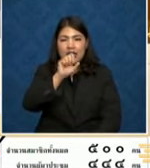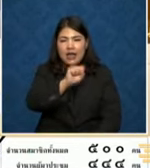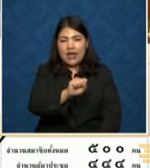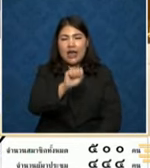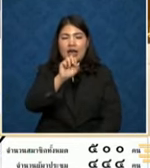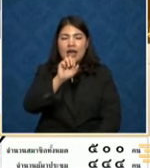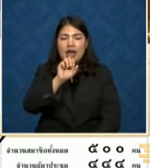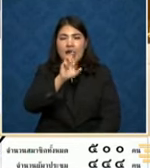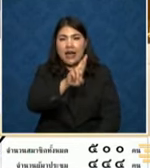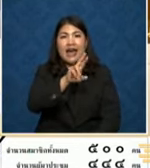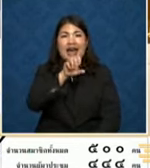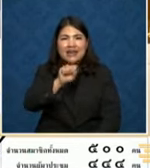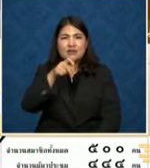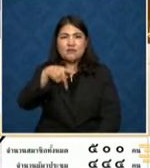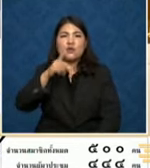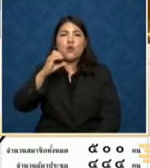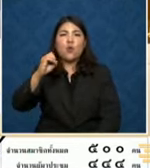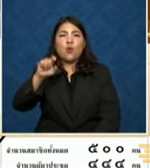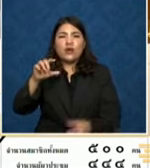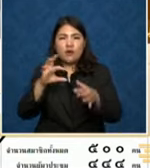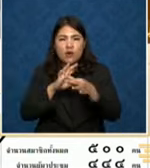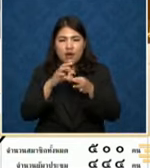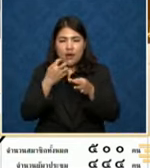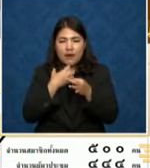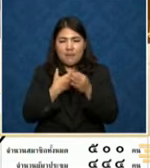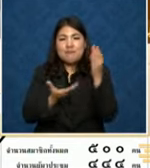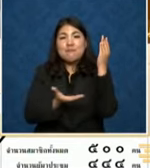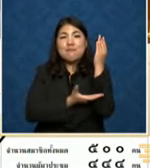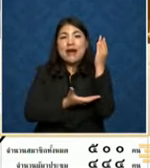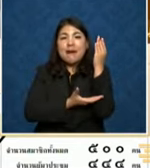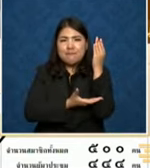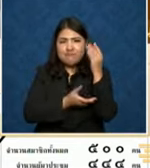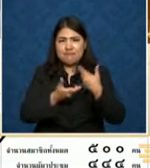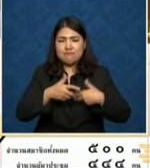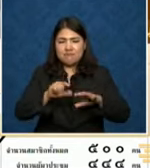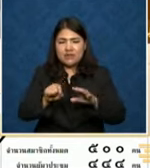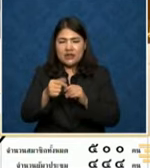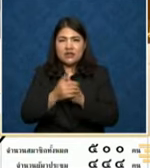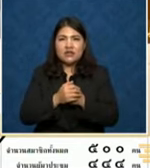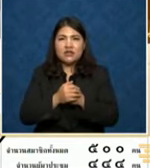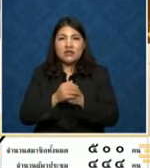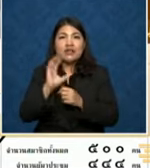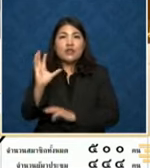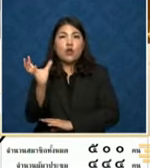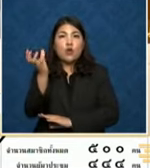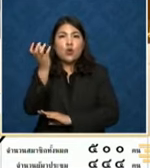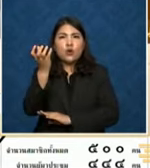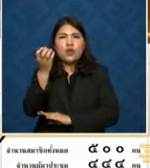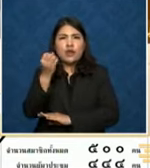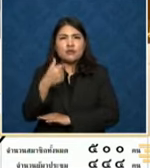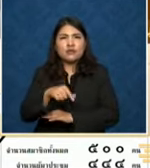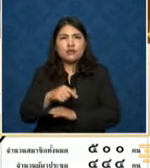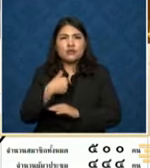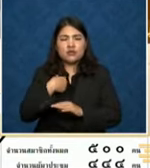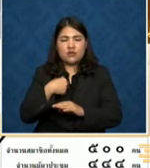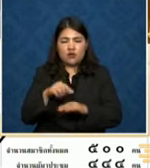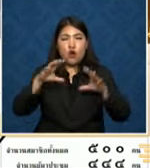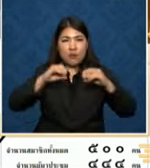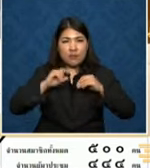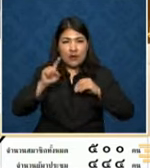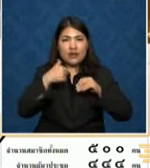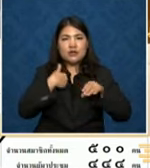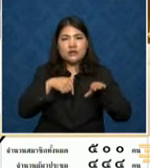าล์มน้ำมันซึ่งกลุ่มบริษัทเหล่านี้ได้ยอมรับกันสากลโลกว่าสร้างมาตรฐานการผลิตสินค้าเพื่อการเกษต